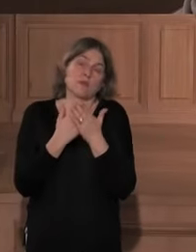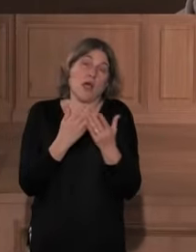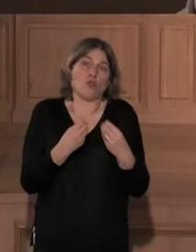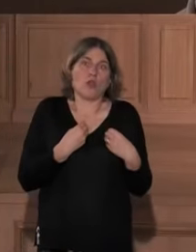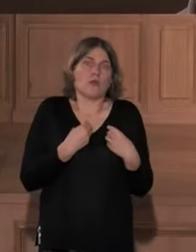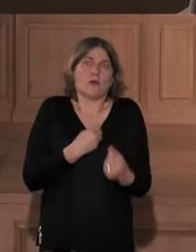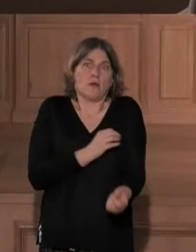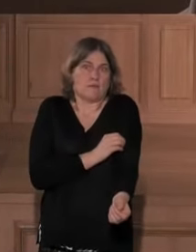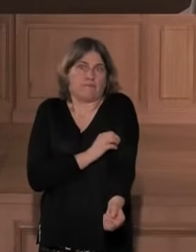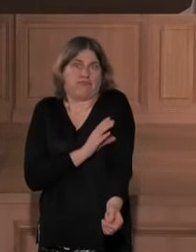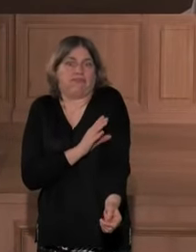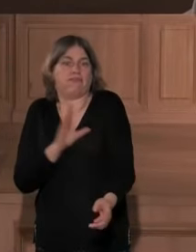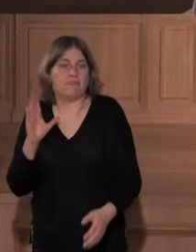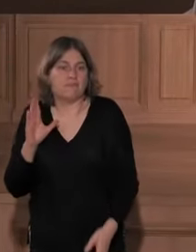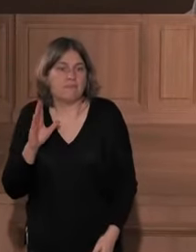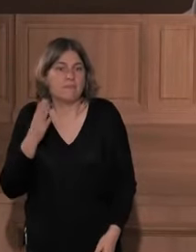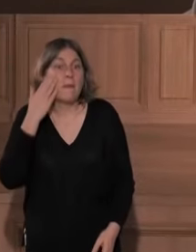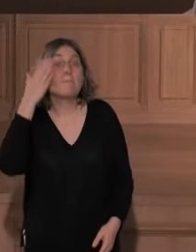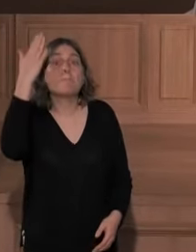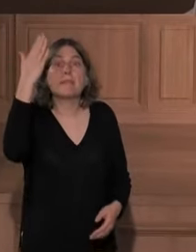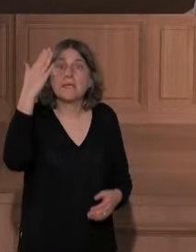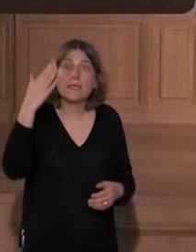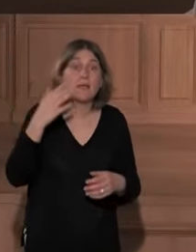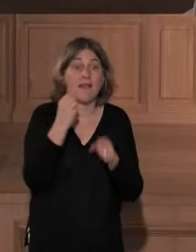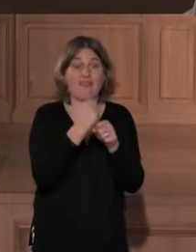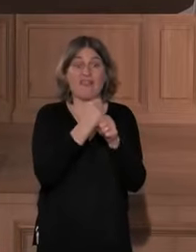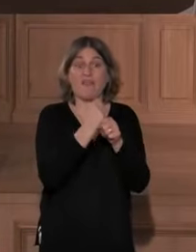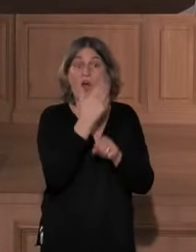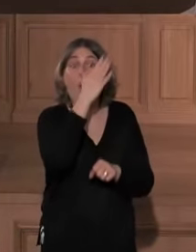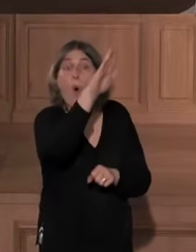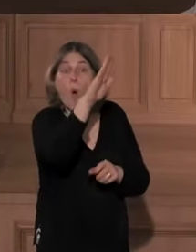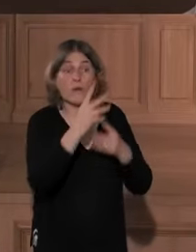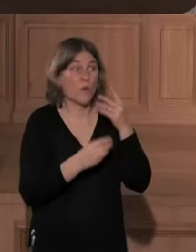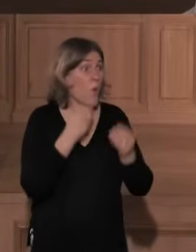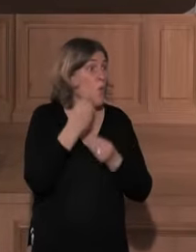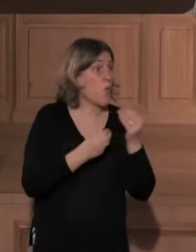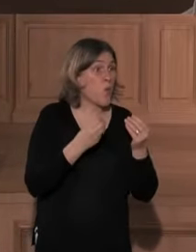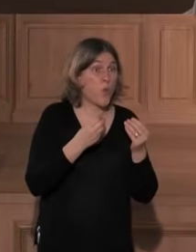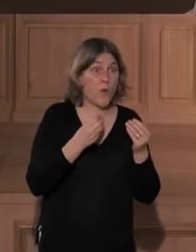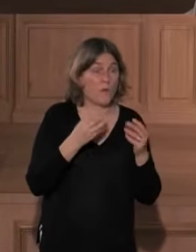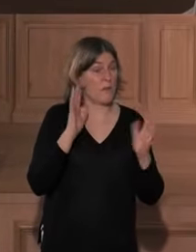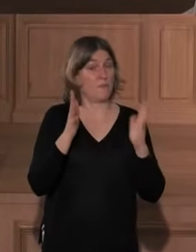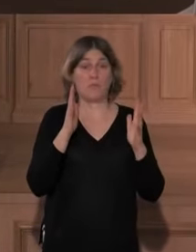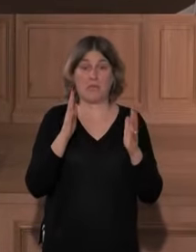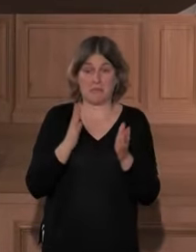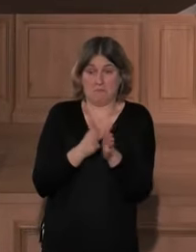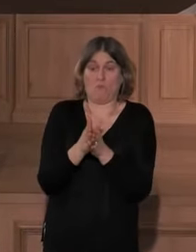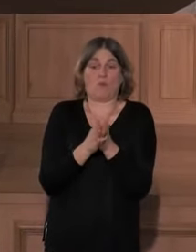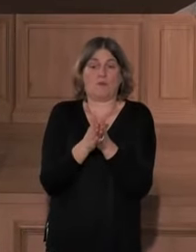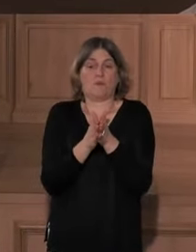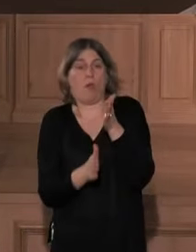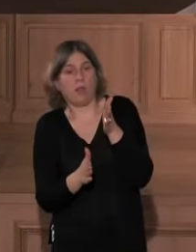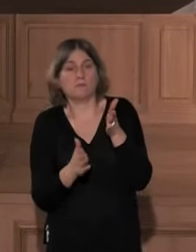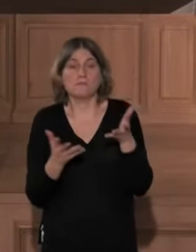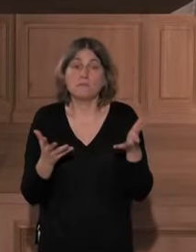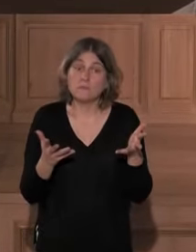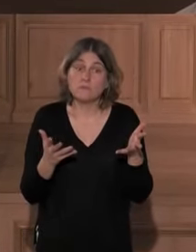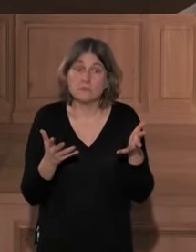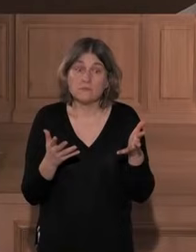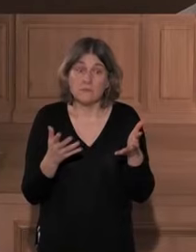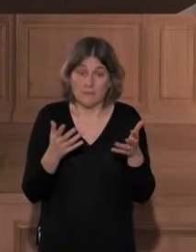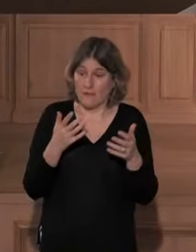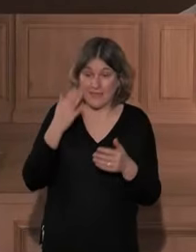force. Et je pense que je n'aurais pas la même niaque, peut-être, ou peut-être même pas la même motivation si je n'avais pas cette notion de la croyance en Dieu, parce qu'elle